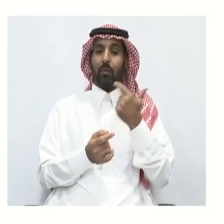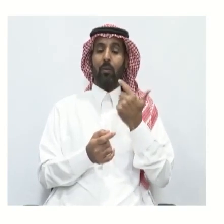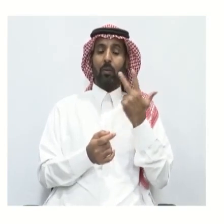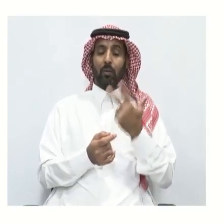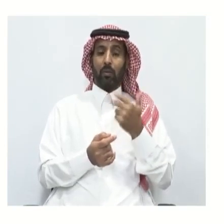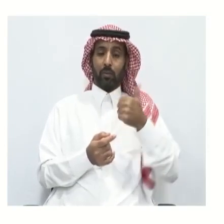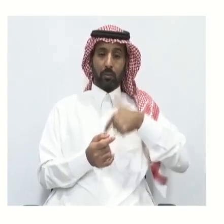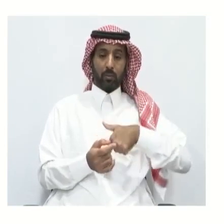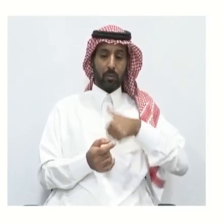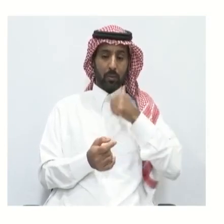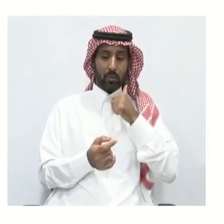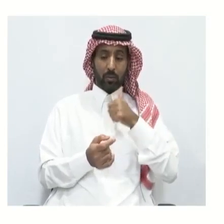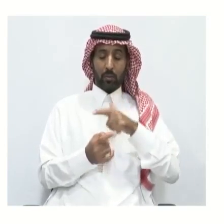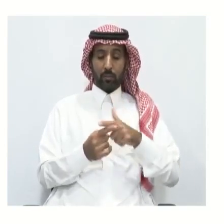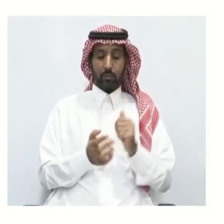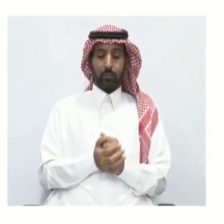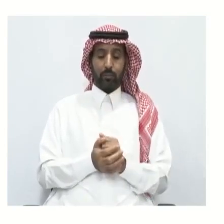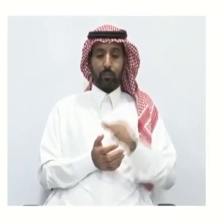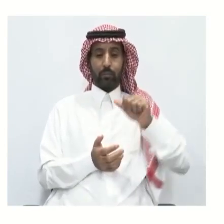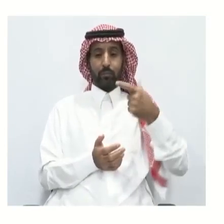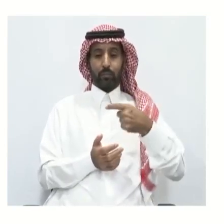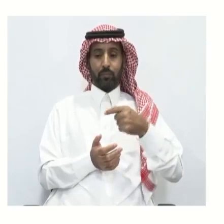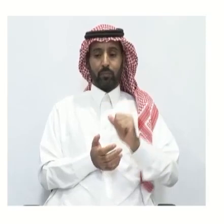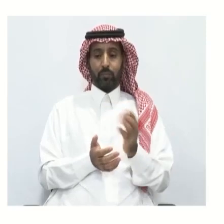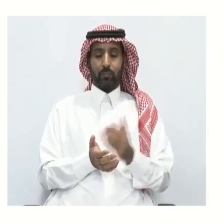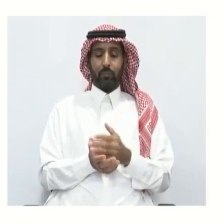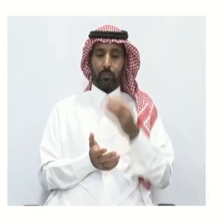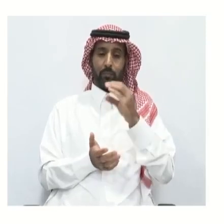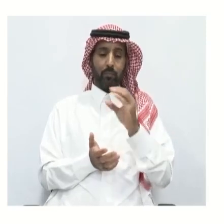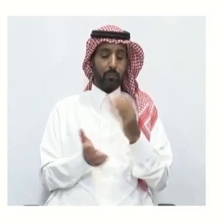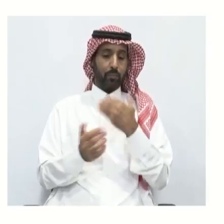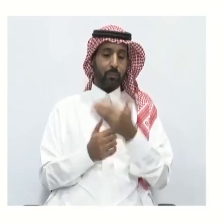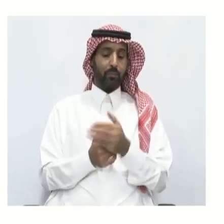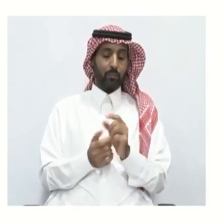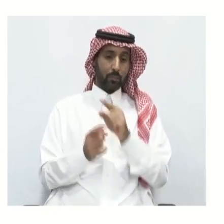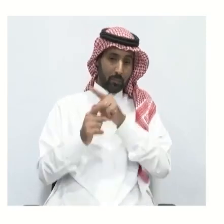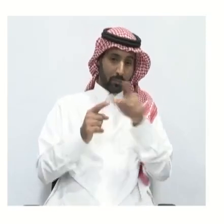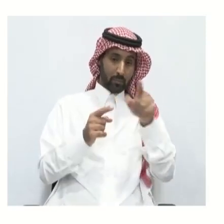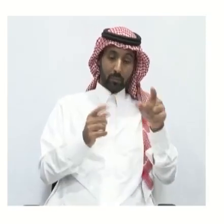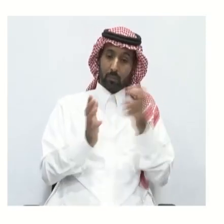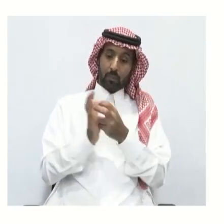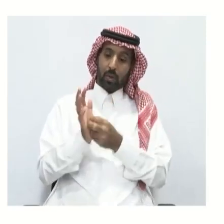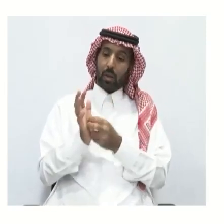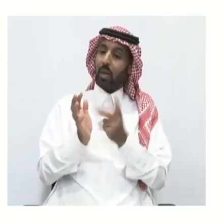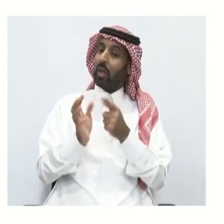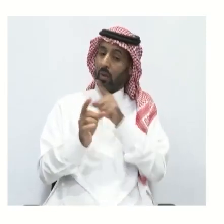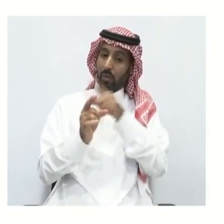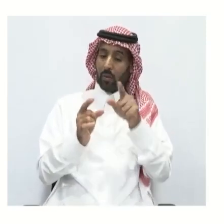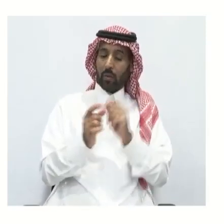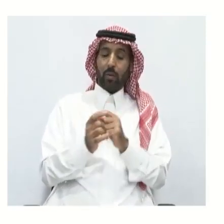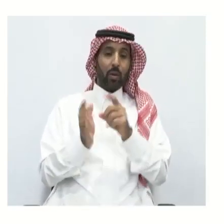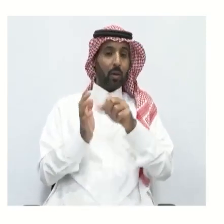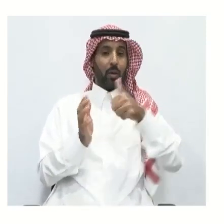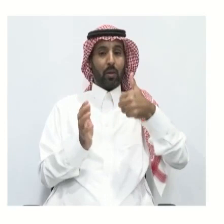للفضه اذا هذه هي الخطوه بي الخطوه سي اعطاني بعد ذلك المردود الفعلي في السؤال وهي